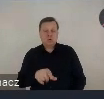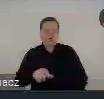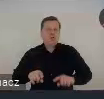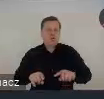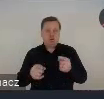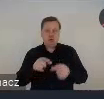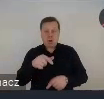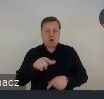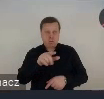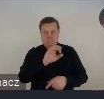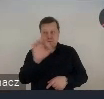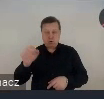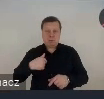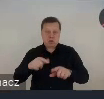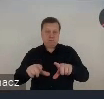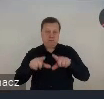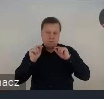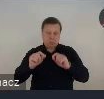do dofinansowania,